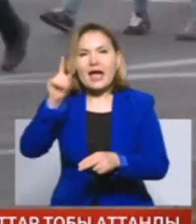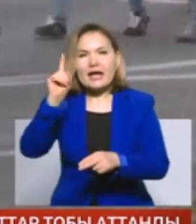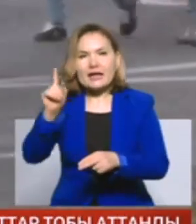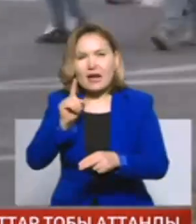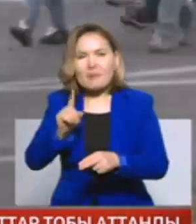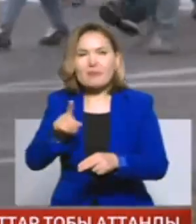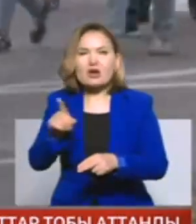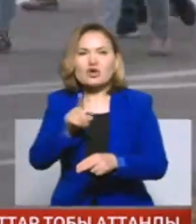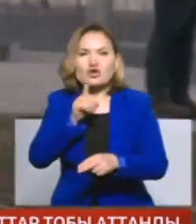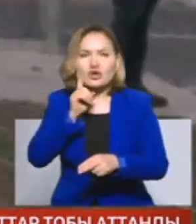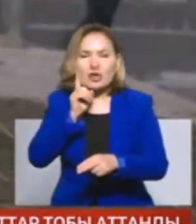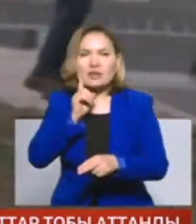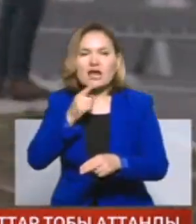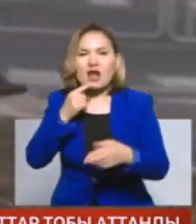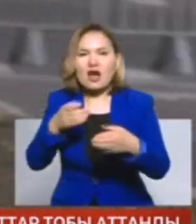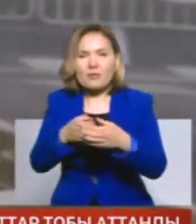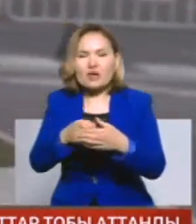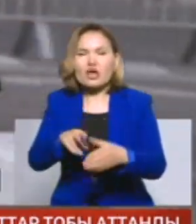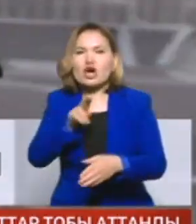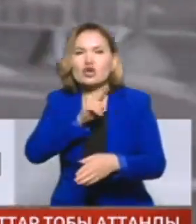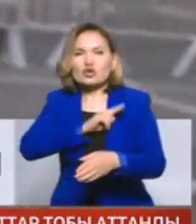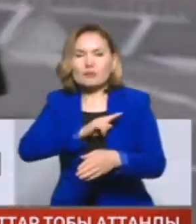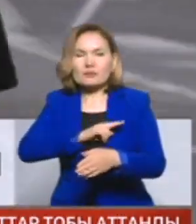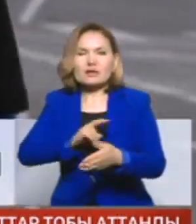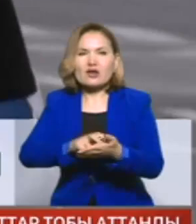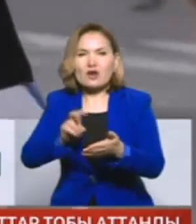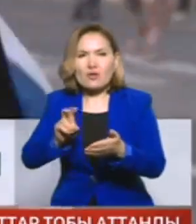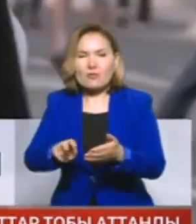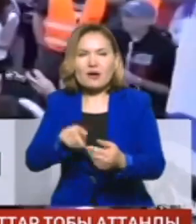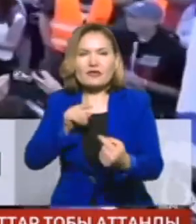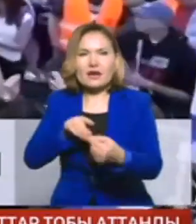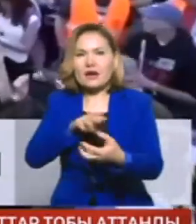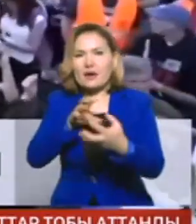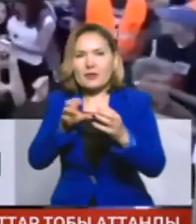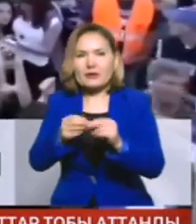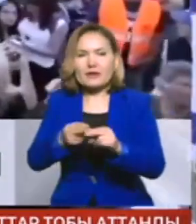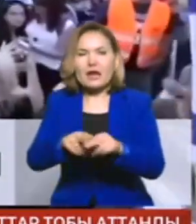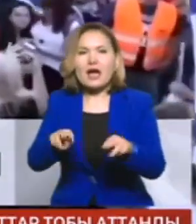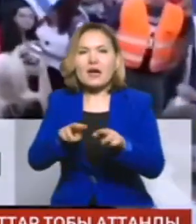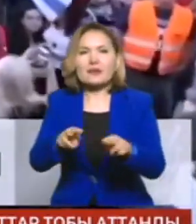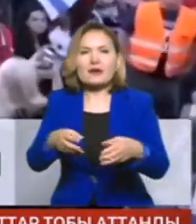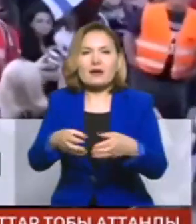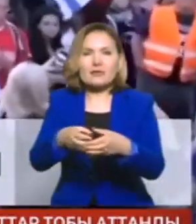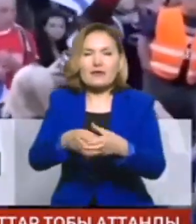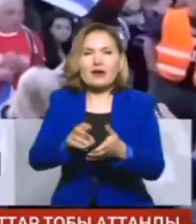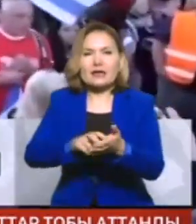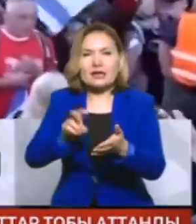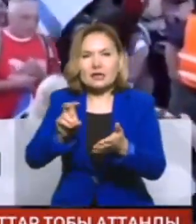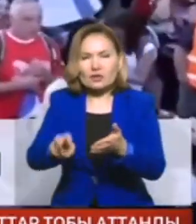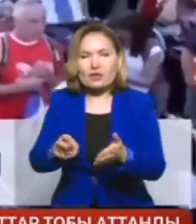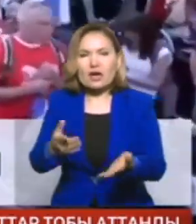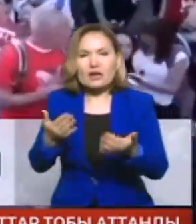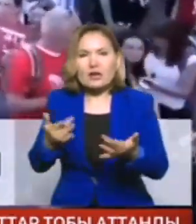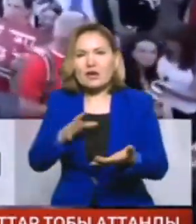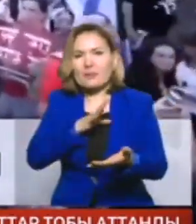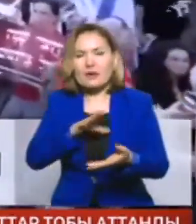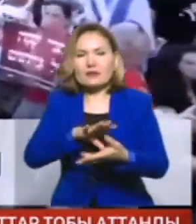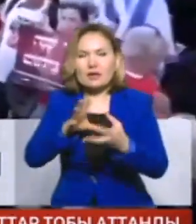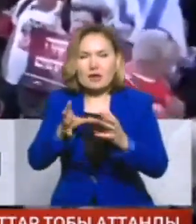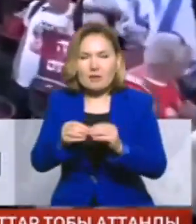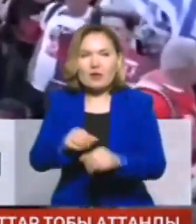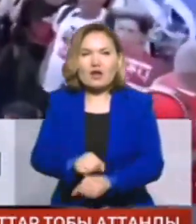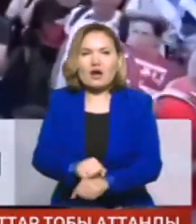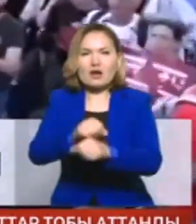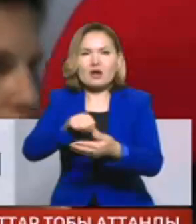еврей жастарын әскери қызметтен босатуға наразылық білдіріп жатыр. Демонстрация барысында министрлер кабинетінің отставкаға кетуін талап еткен